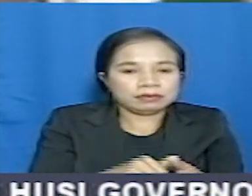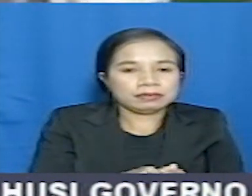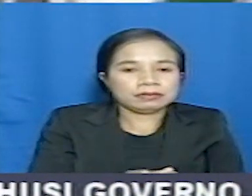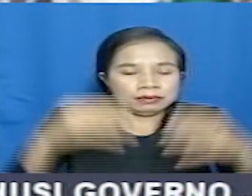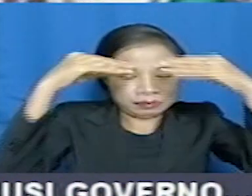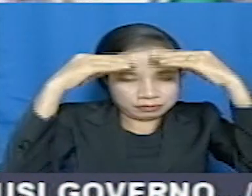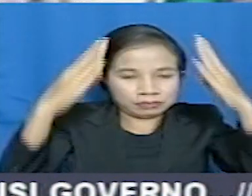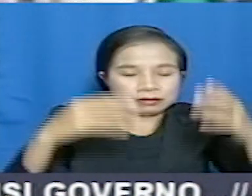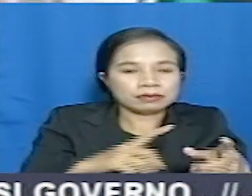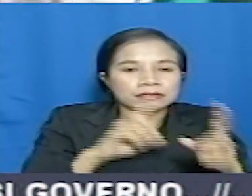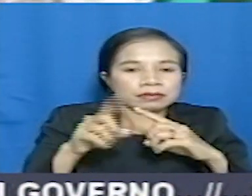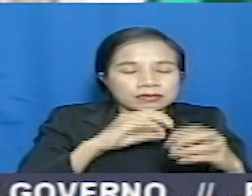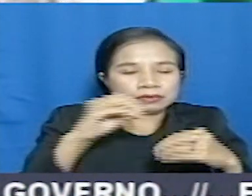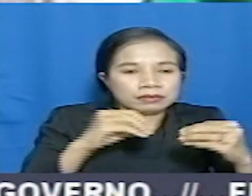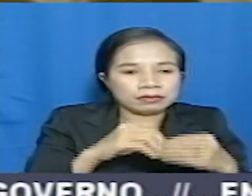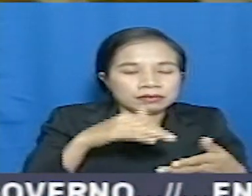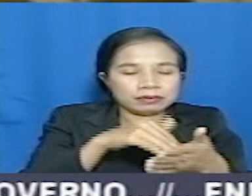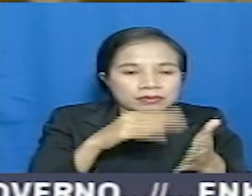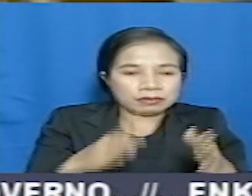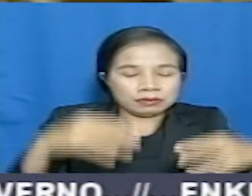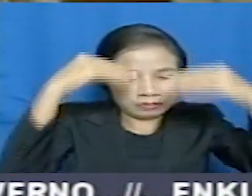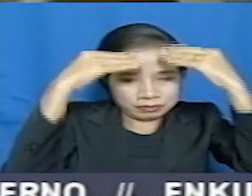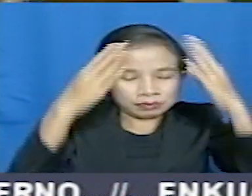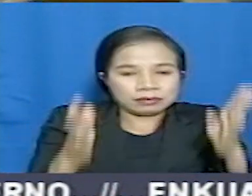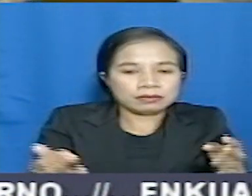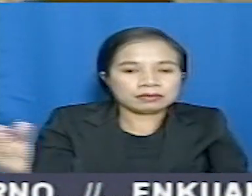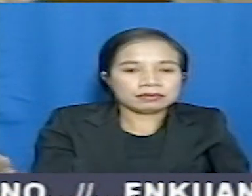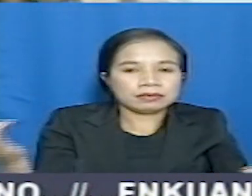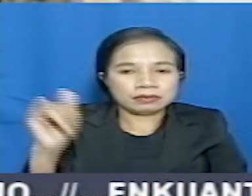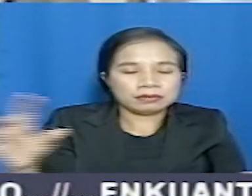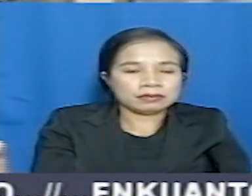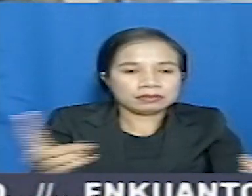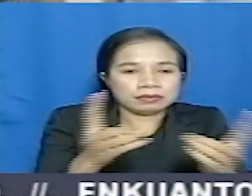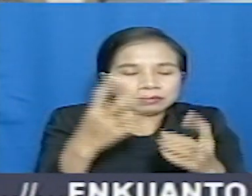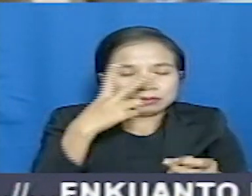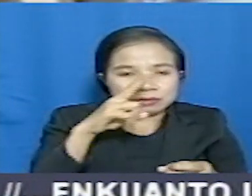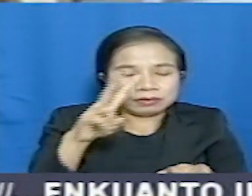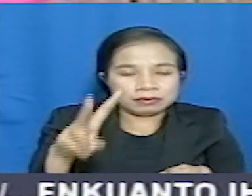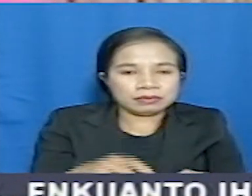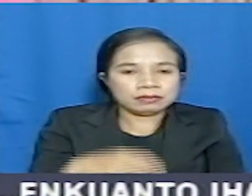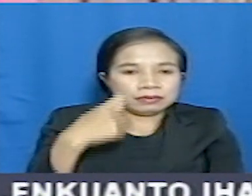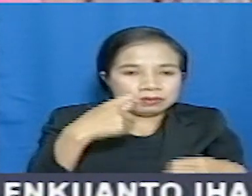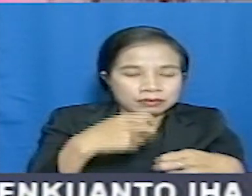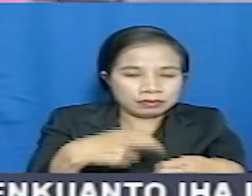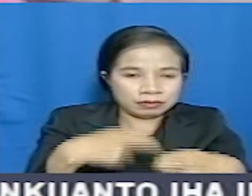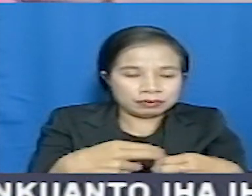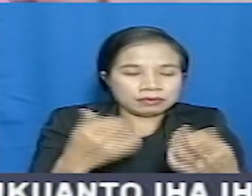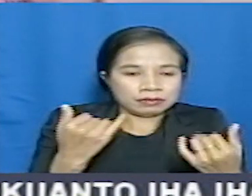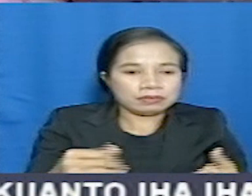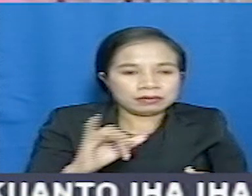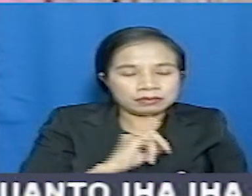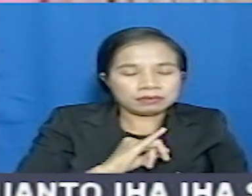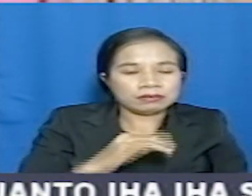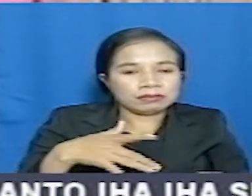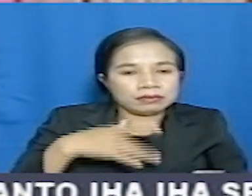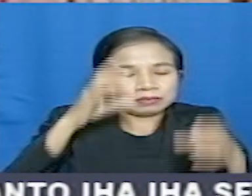Salsina preocupa kono va konesan ne be estudante no profesora sira enfrenta. Hare ho situasaun ni dane hau tristi tebes